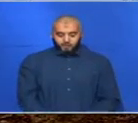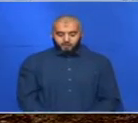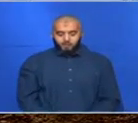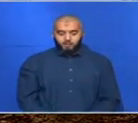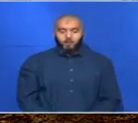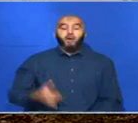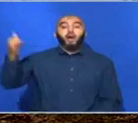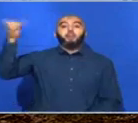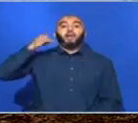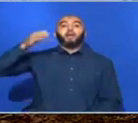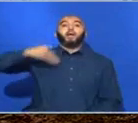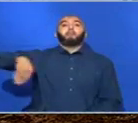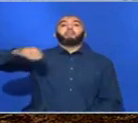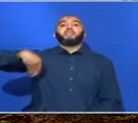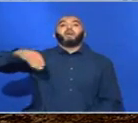محمد